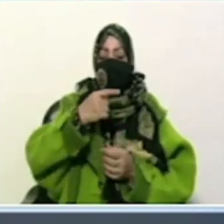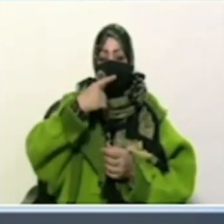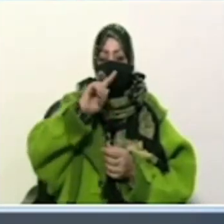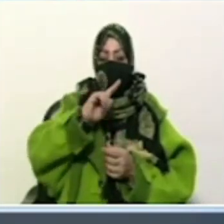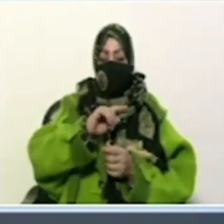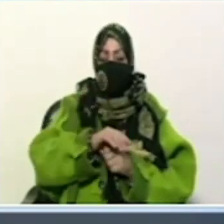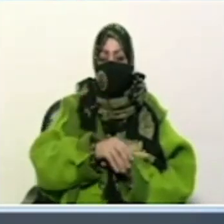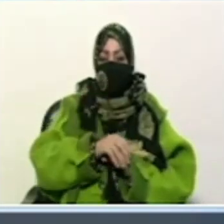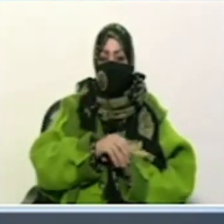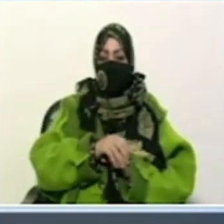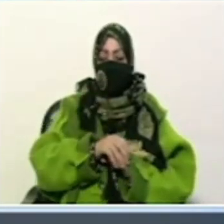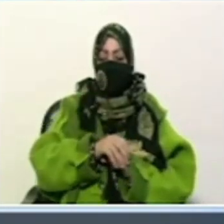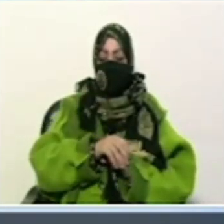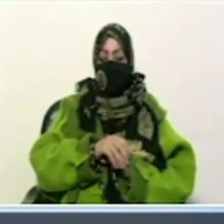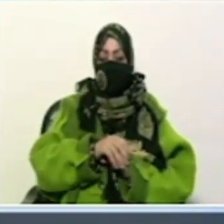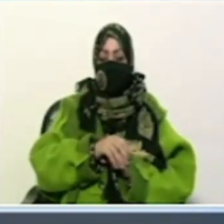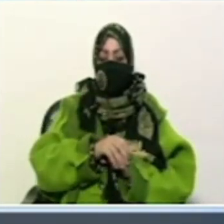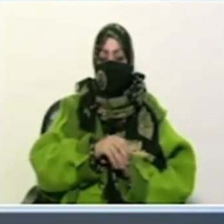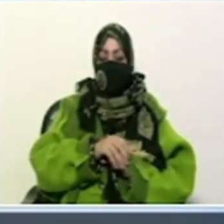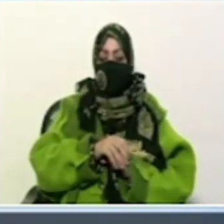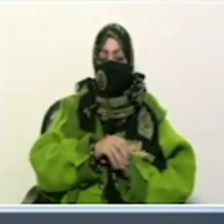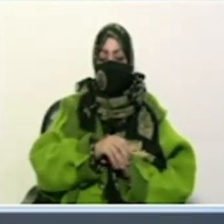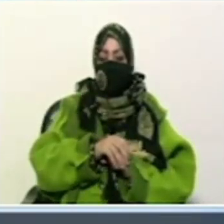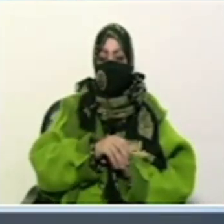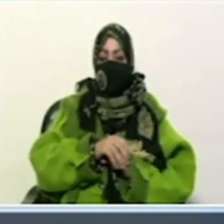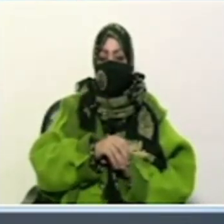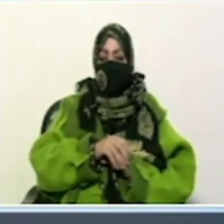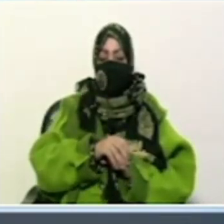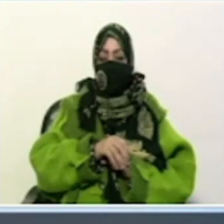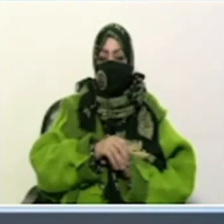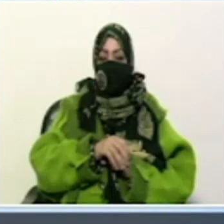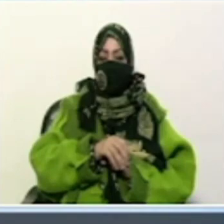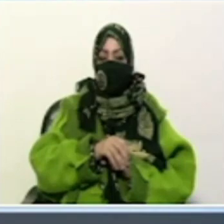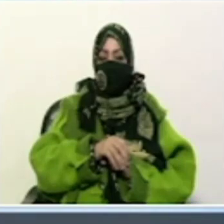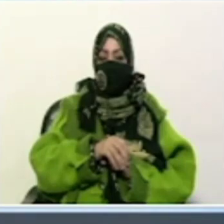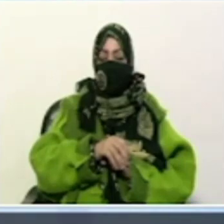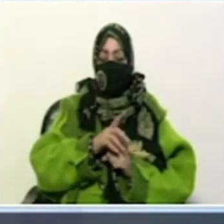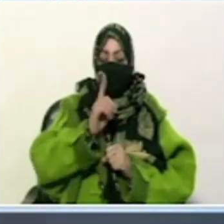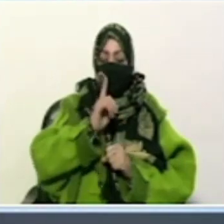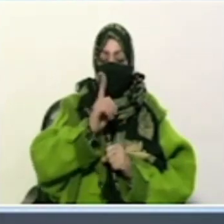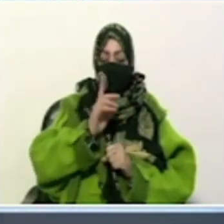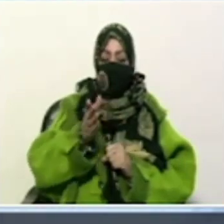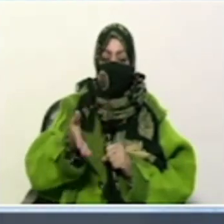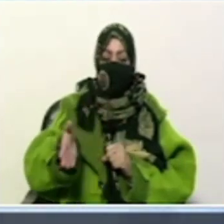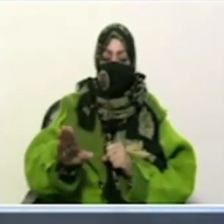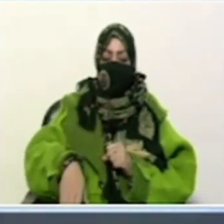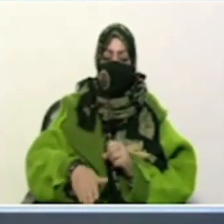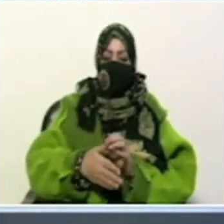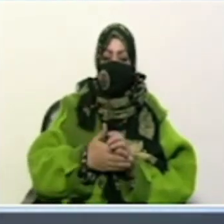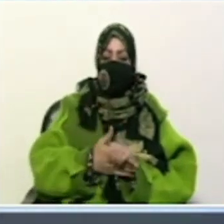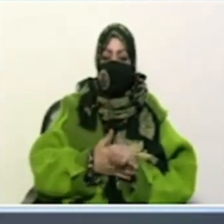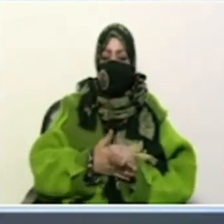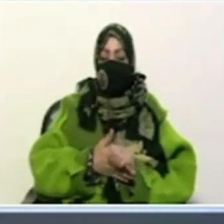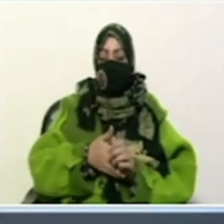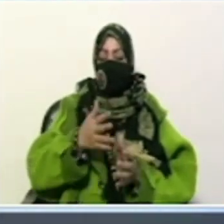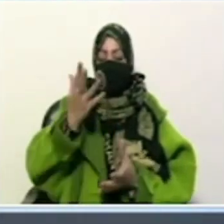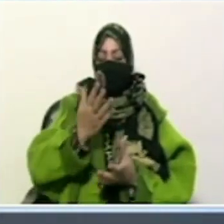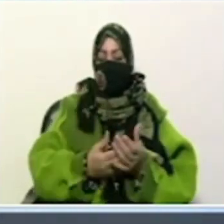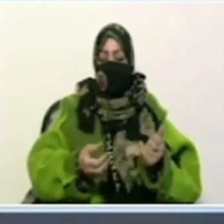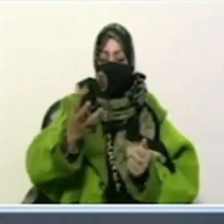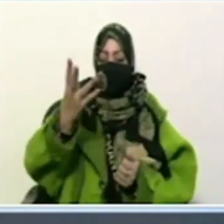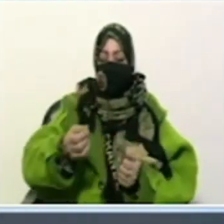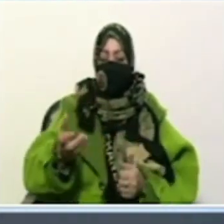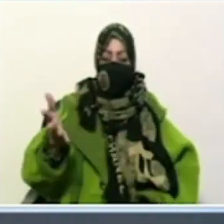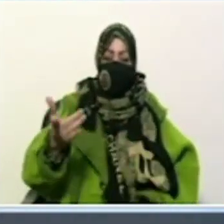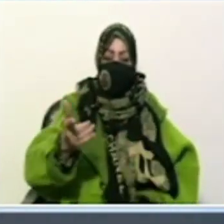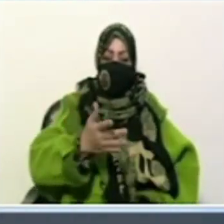وترك أخا وأختا نجيب إن شاء الله عليه بعد الفاصل. فنتوقف الآن إن شاء الله قليلا بعد الفاصل نعود إن شاء